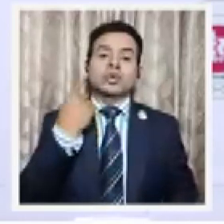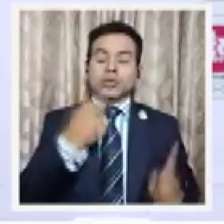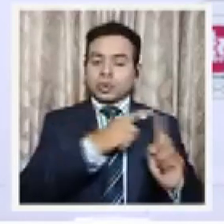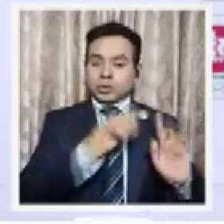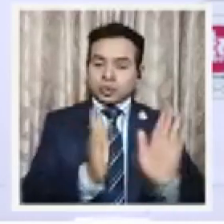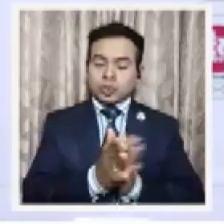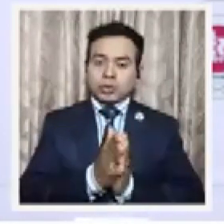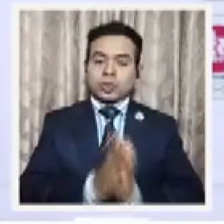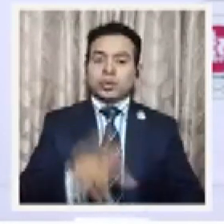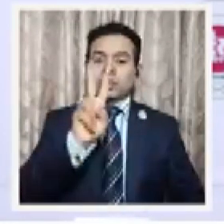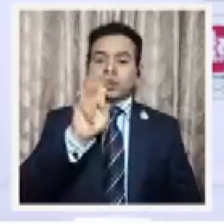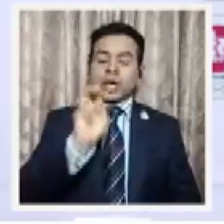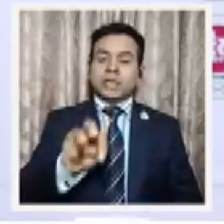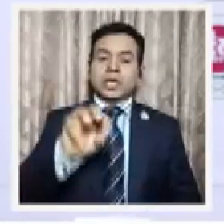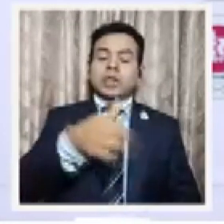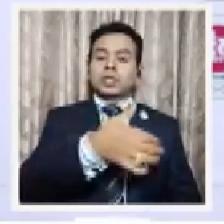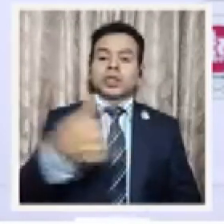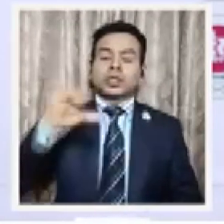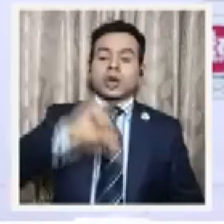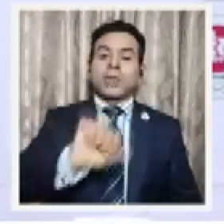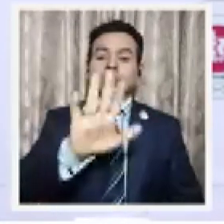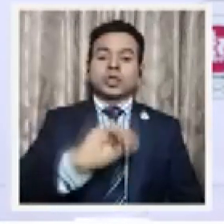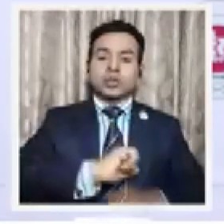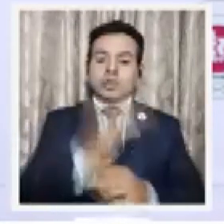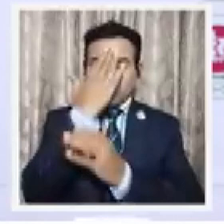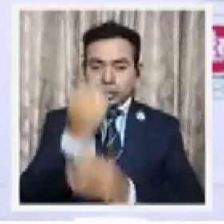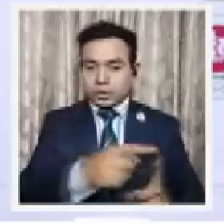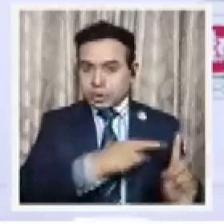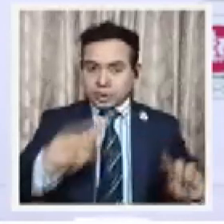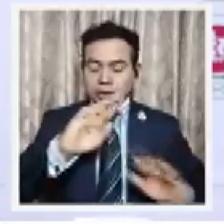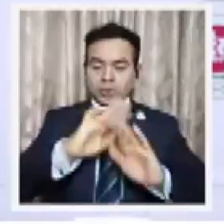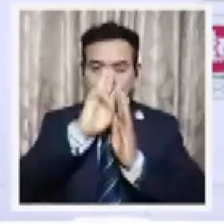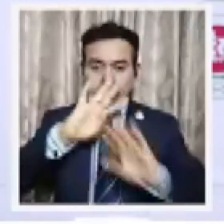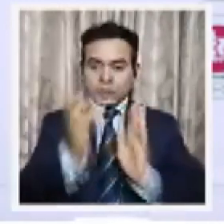11,64,195টি। 24 ঘন্টা যা নমুনা পরীক্ষা হয়েছে তাতে শনাক্ত হয়েছে